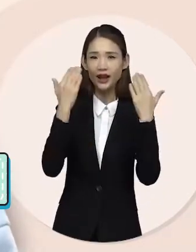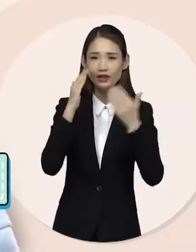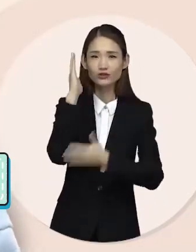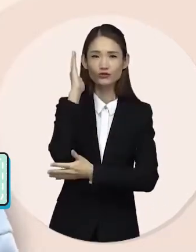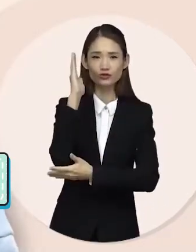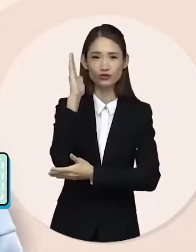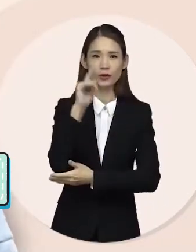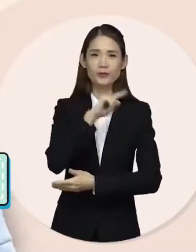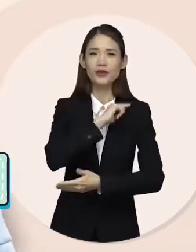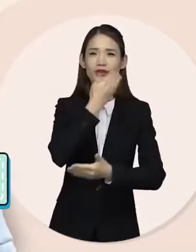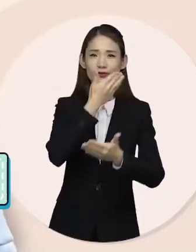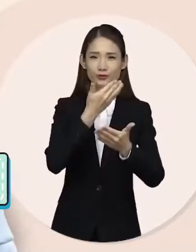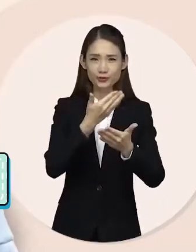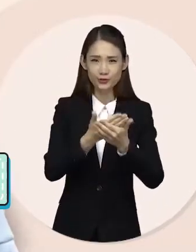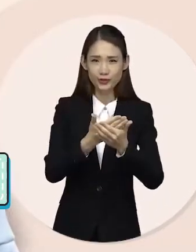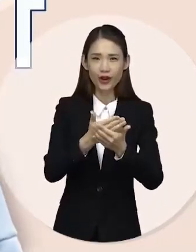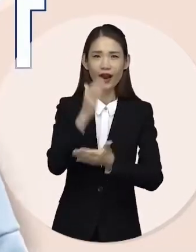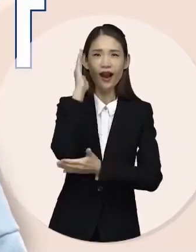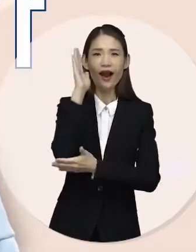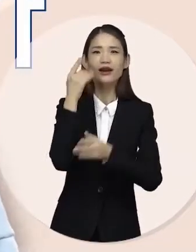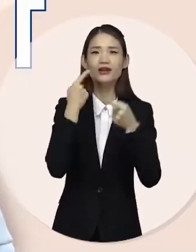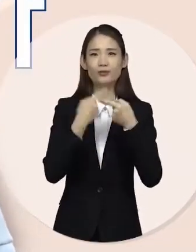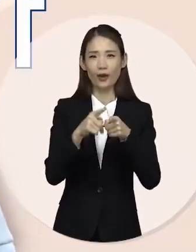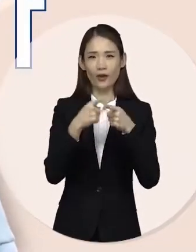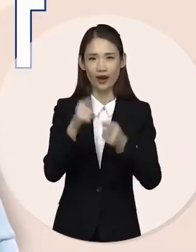그래도 대학교에서 수업이 제일 중요하잖아요.